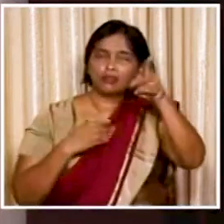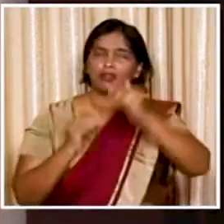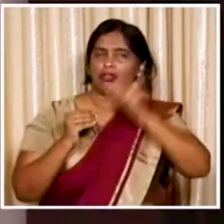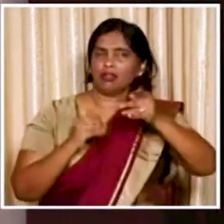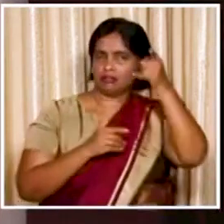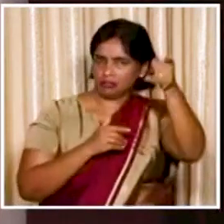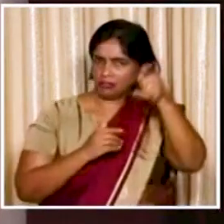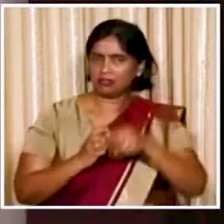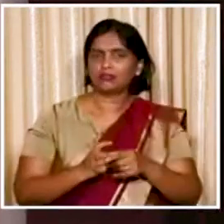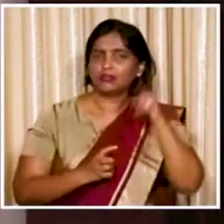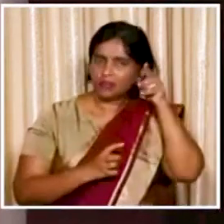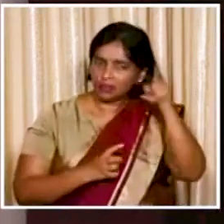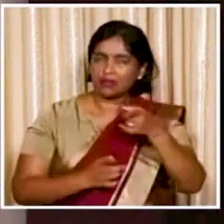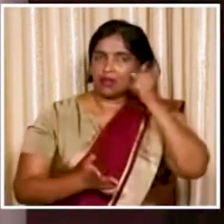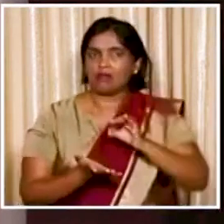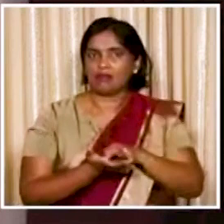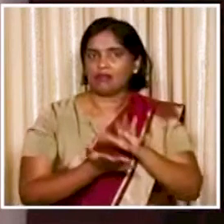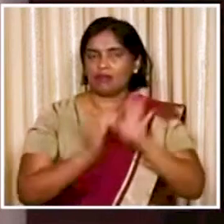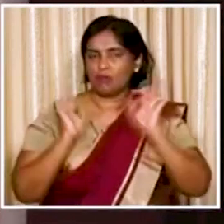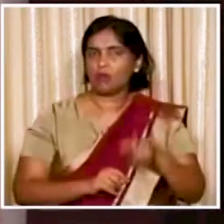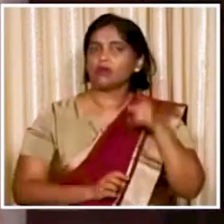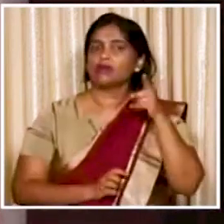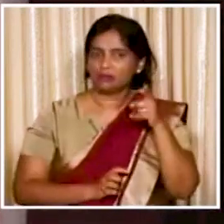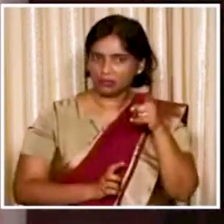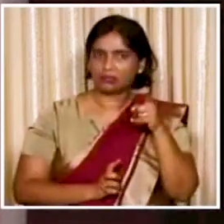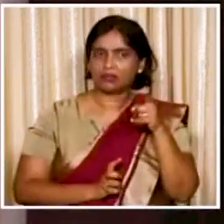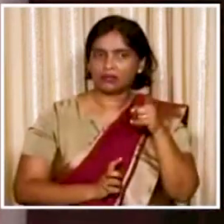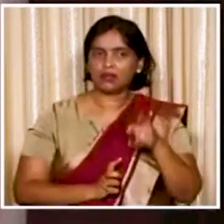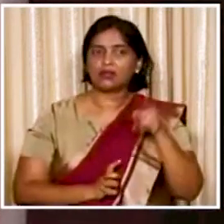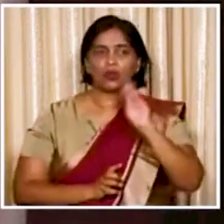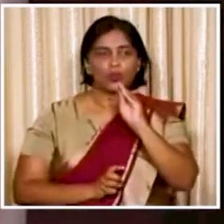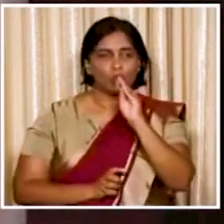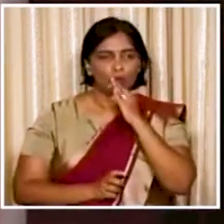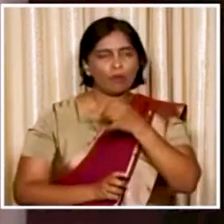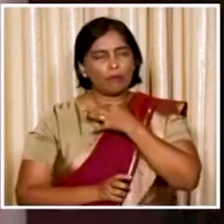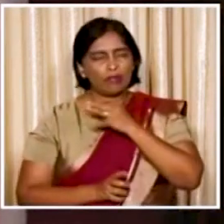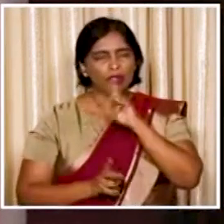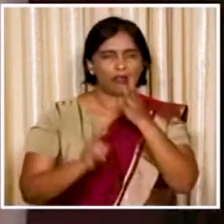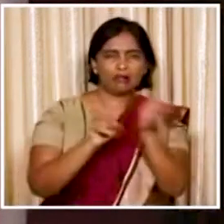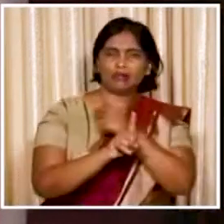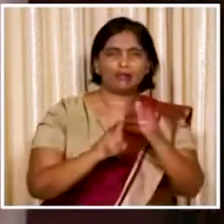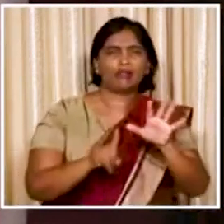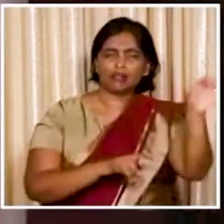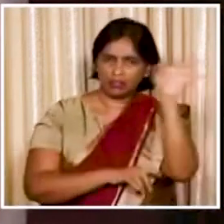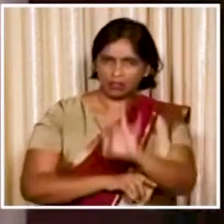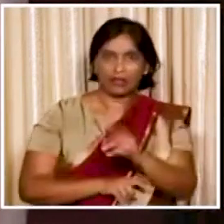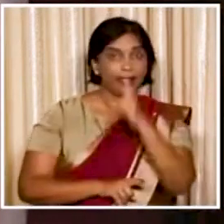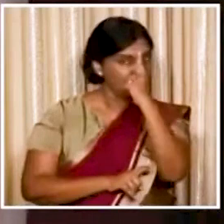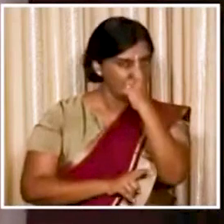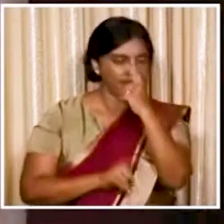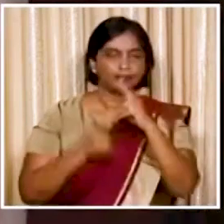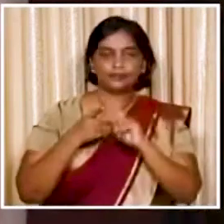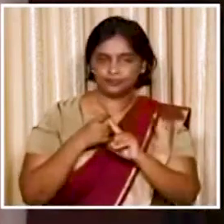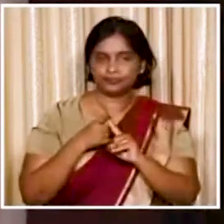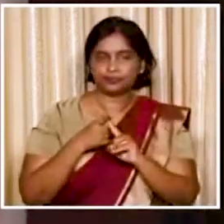මරනවා. ඔබතුමත් තීන්දුවක් ගන්නෙ නැහැ. හරි, මේක නිකන් මේ බොරුවට රැවටිලි කරන්න නැතුව මේක පත් කරන්න. ඒක එක කාරණාවක්.